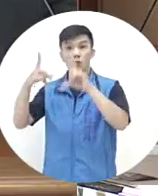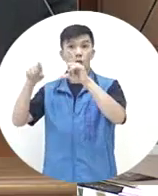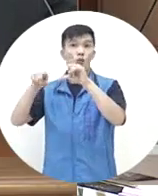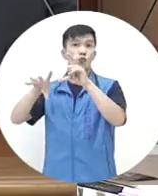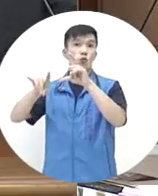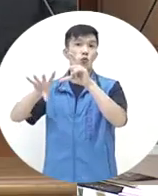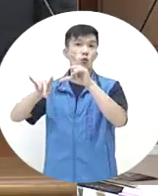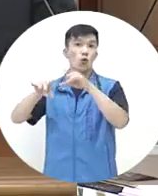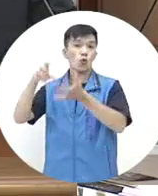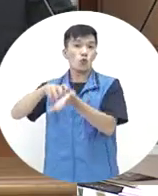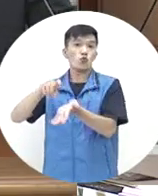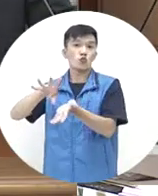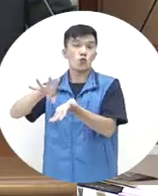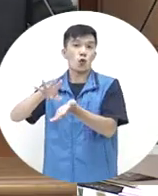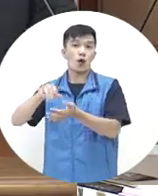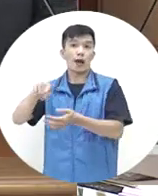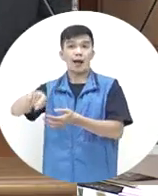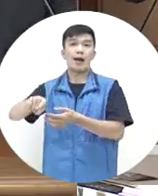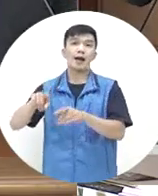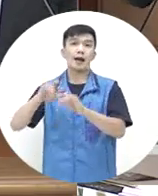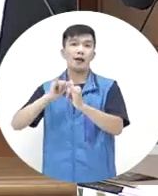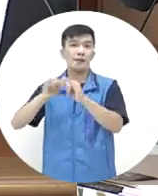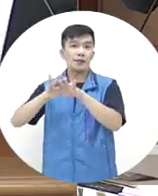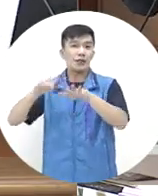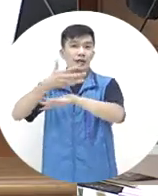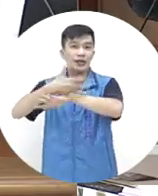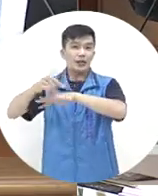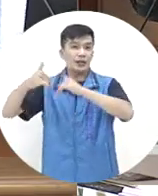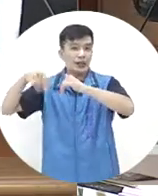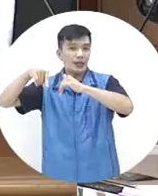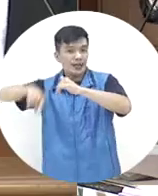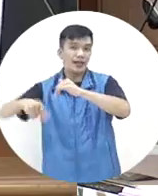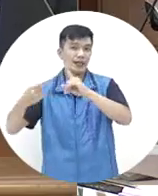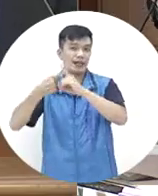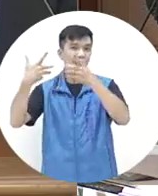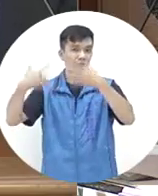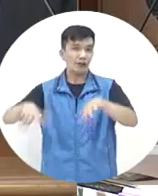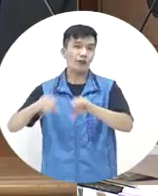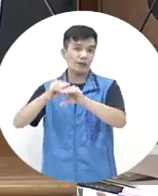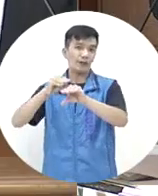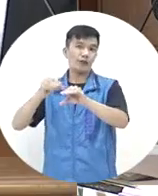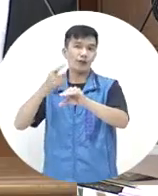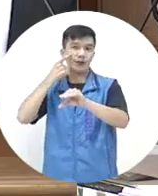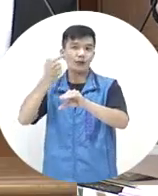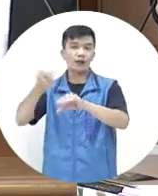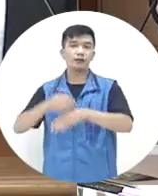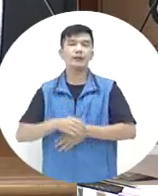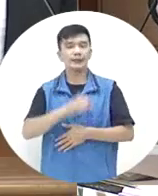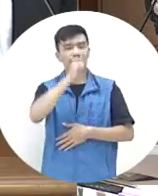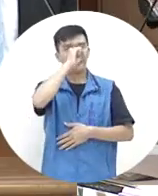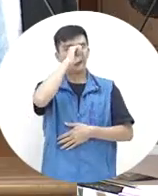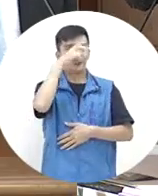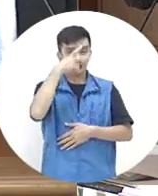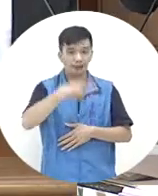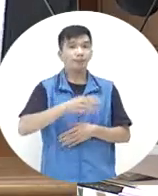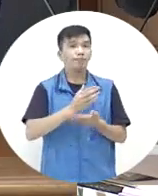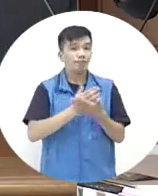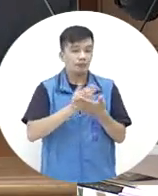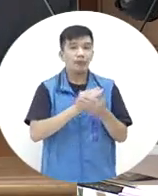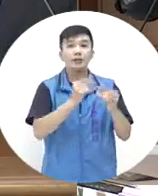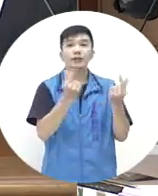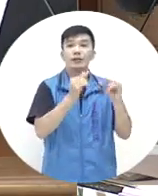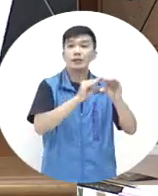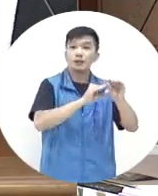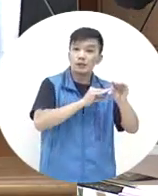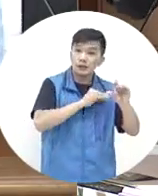好啦，嘿，平安街总共都是安内啦吼。 我给当爷都市计划变更难吼，啊个交通流量，我给你嘿交流量，嘿就歧视问题啊。 对， 都是